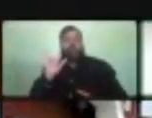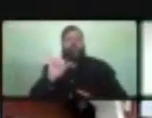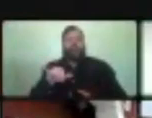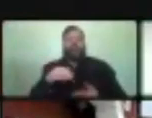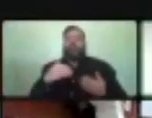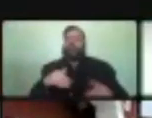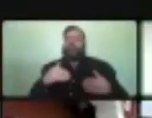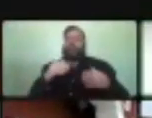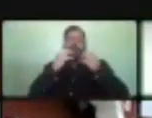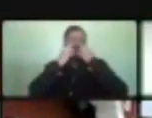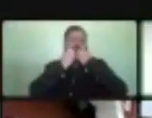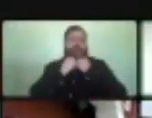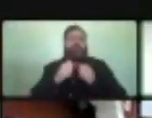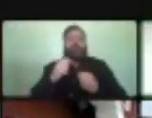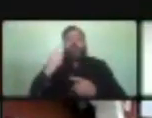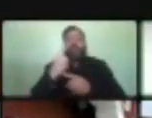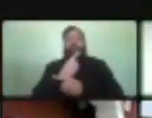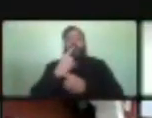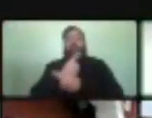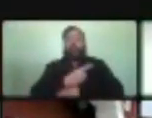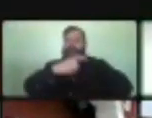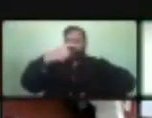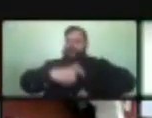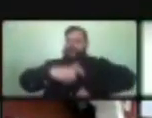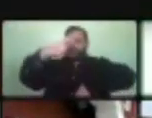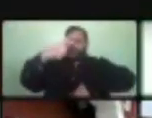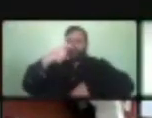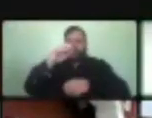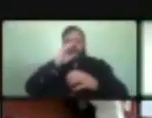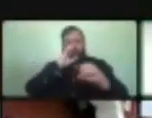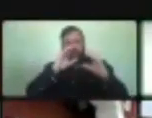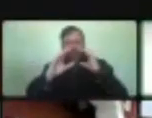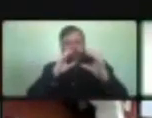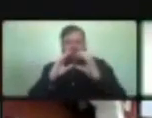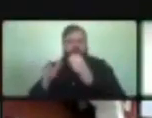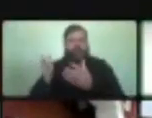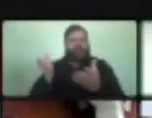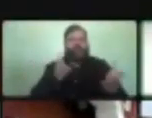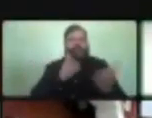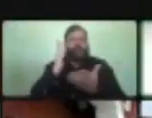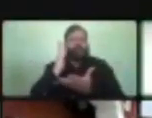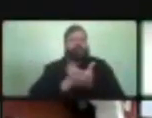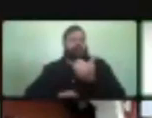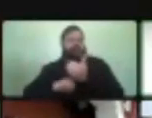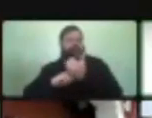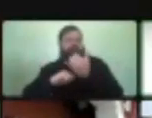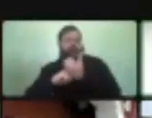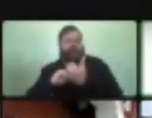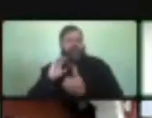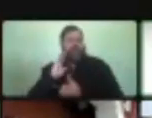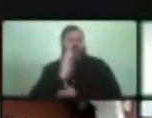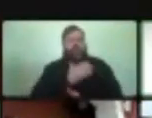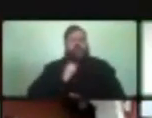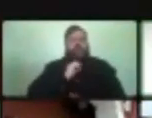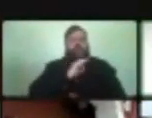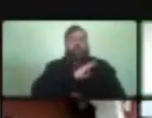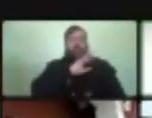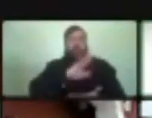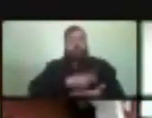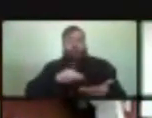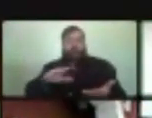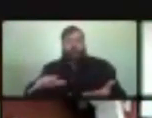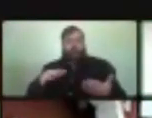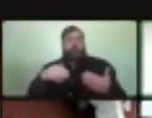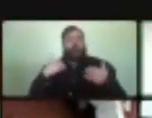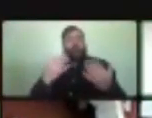tukifuatilia, na kuwasiliana mambo kwa wakati pia ni jambo lingine, na kutoa mazingira ambayo